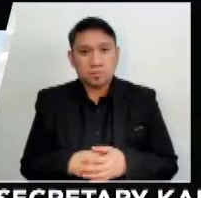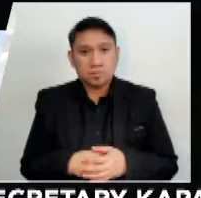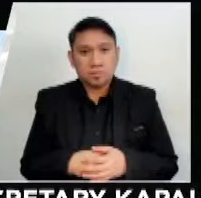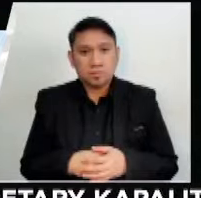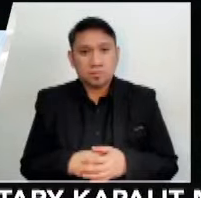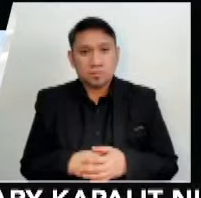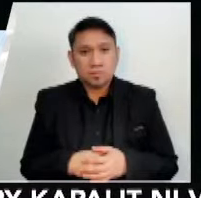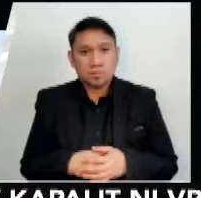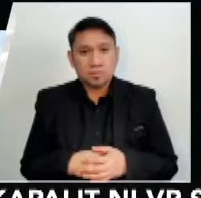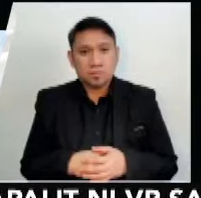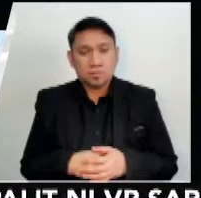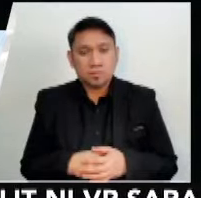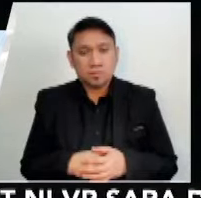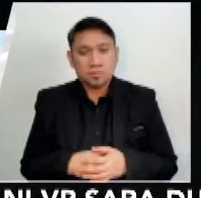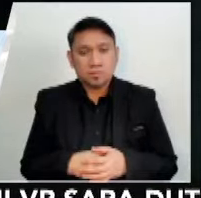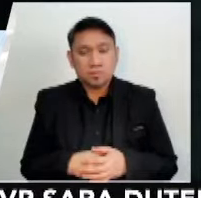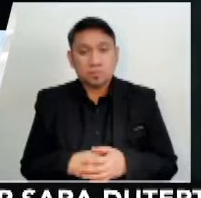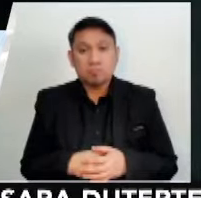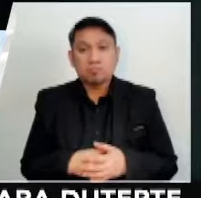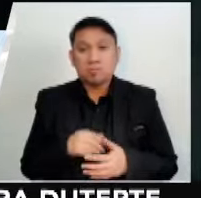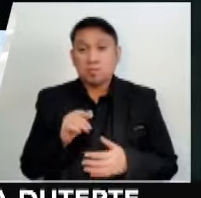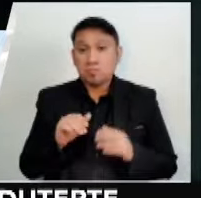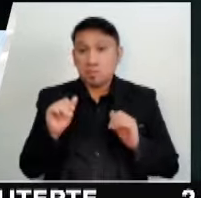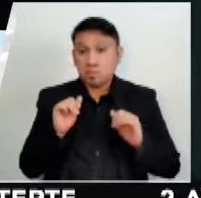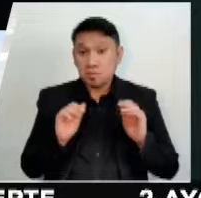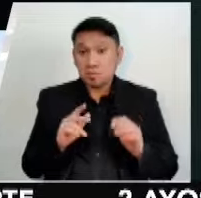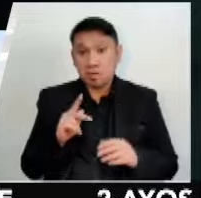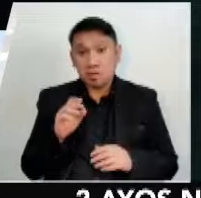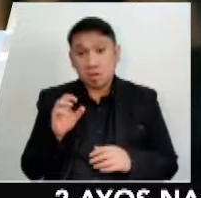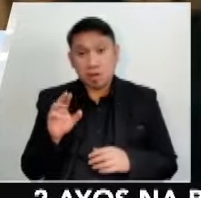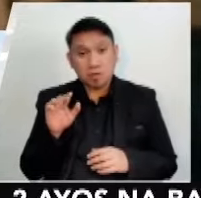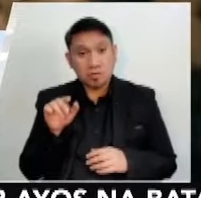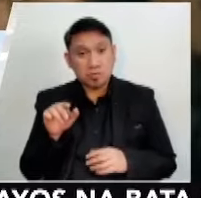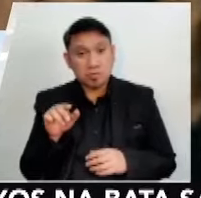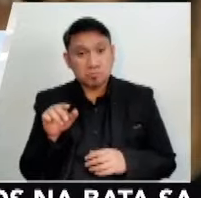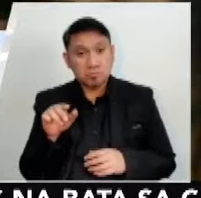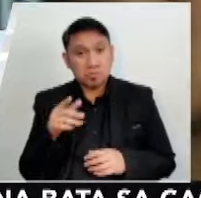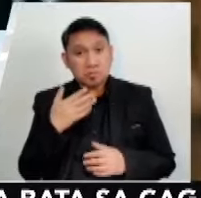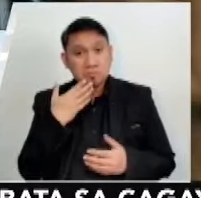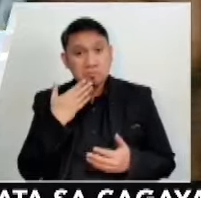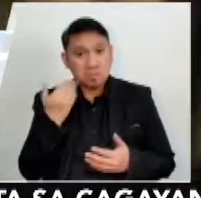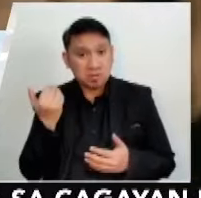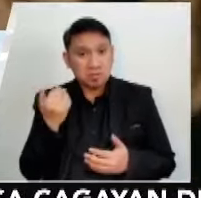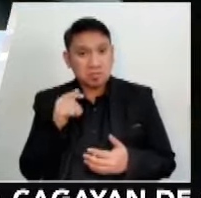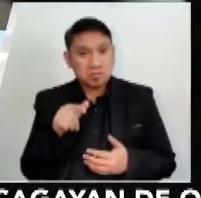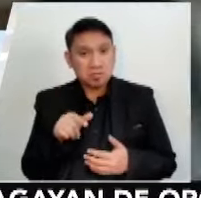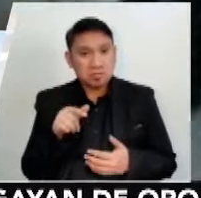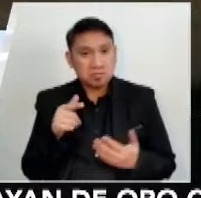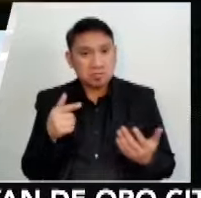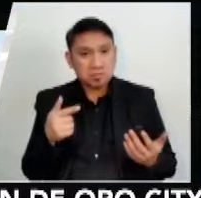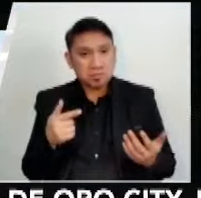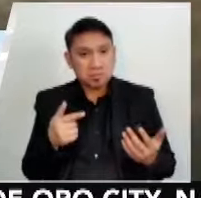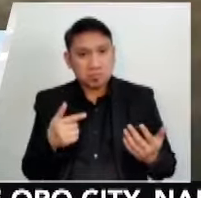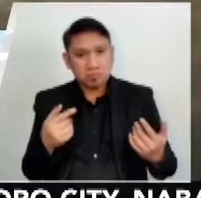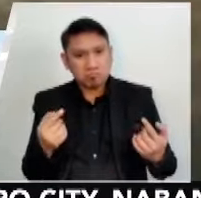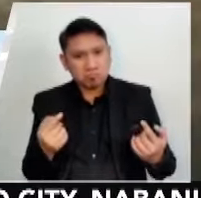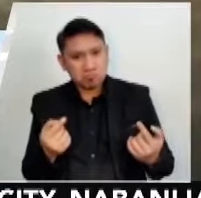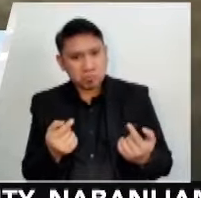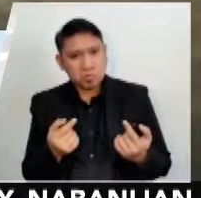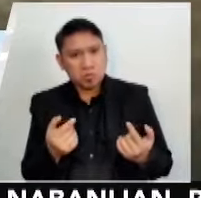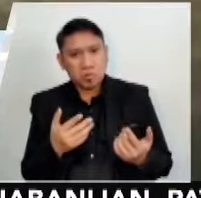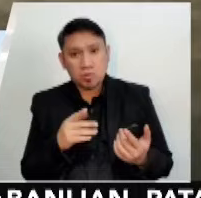Hindi rin nagpalamon sa aktingan si Carla bilang si George. Best friend ni Sam na makakaaway. First episode pa